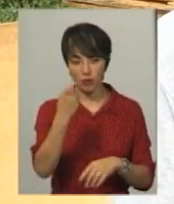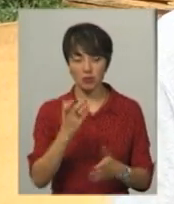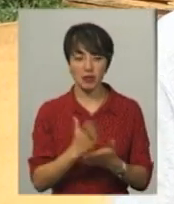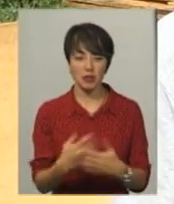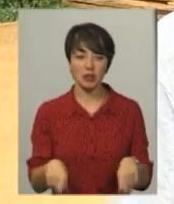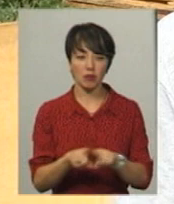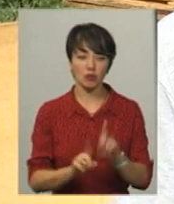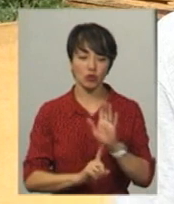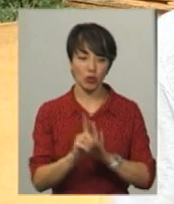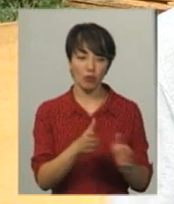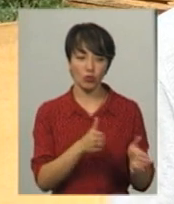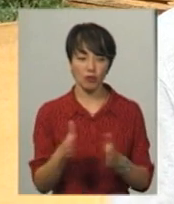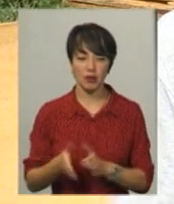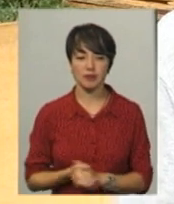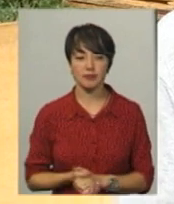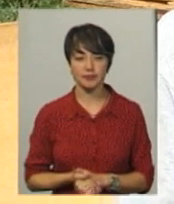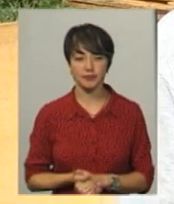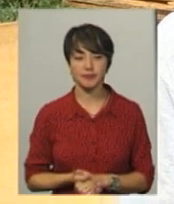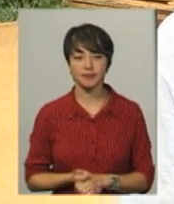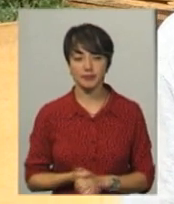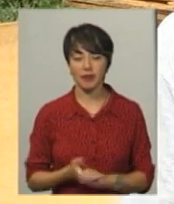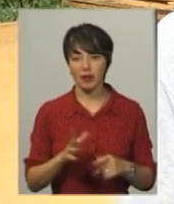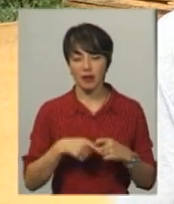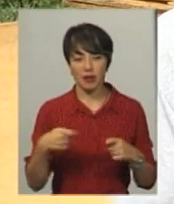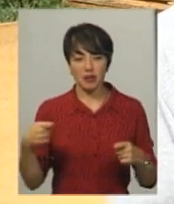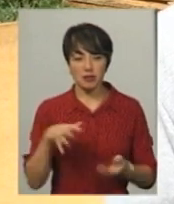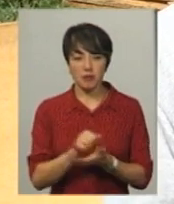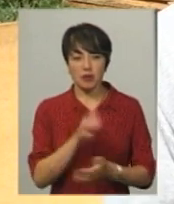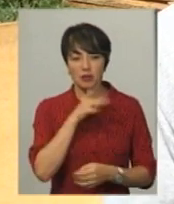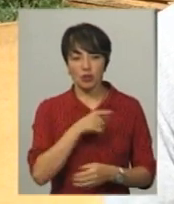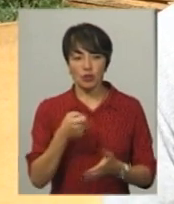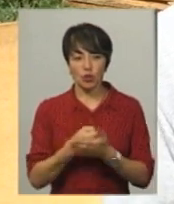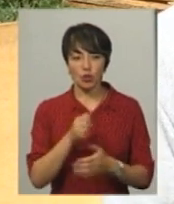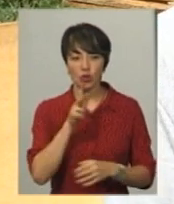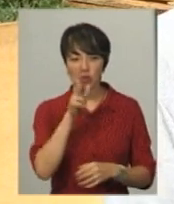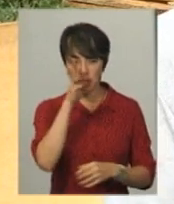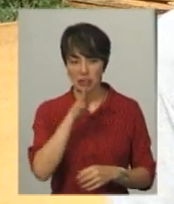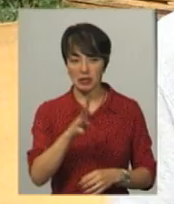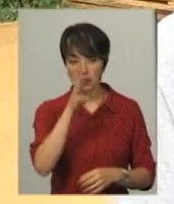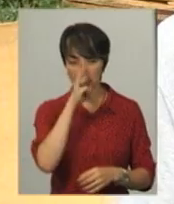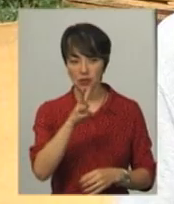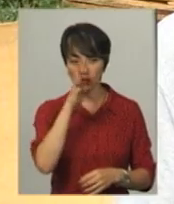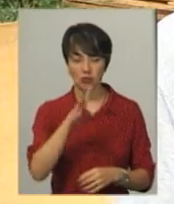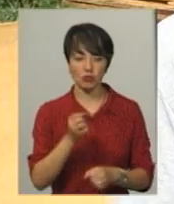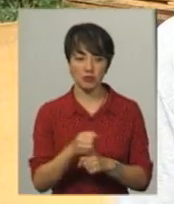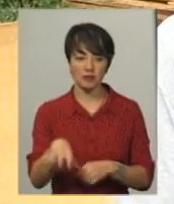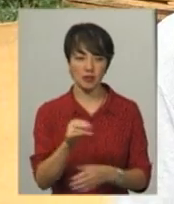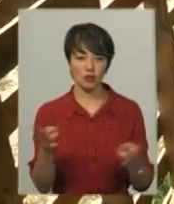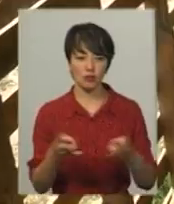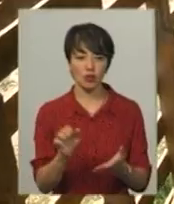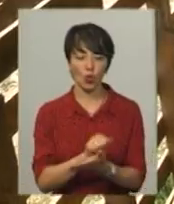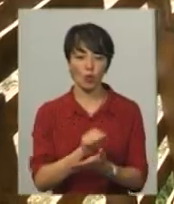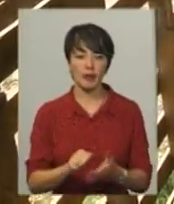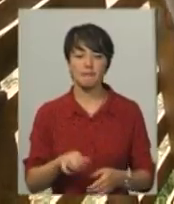от починаємо готуватися. Бо це трошки час займає, десь приблизно до 3-4 місяців, щоб зробити всі необхідні документи.